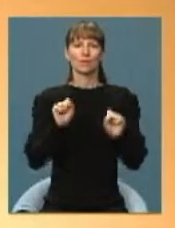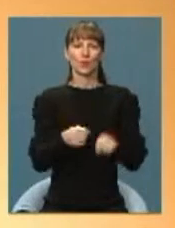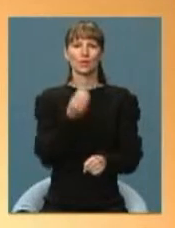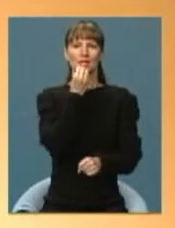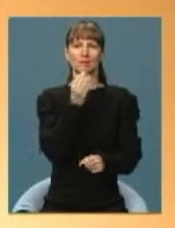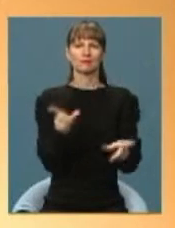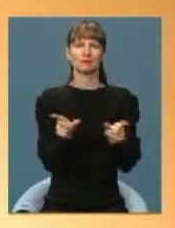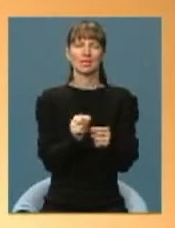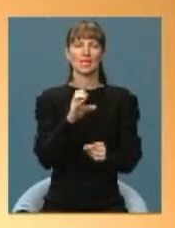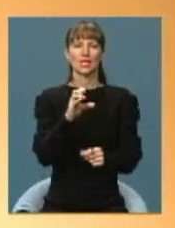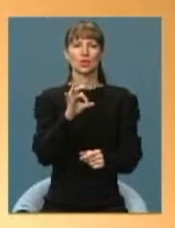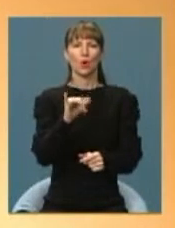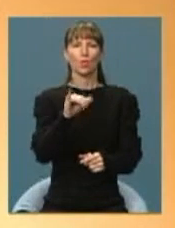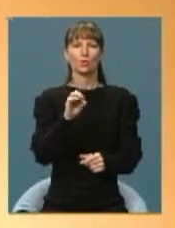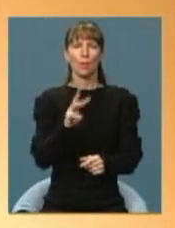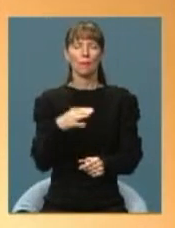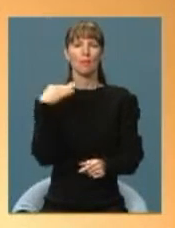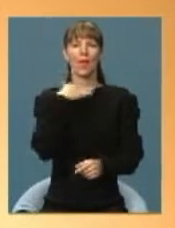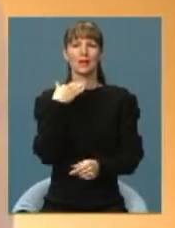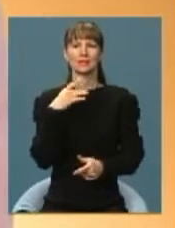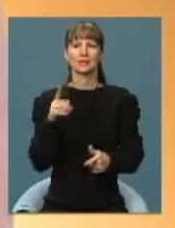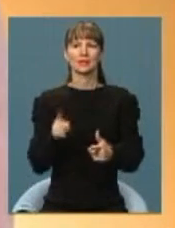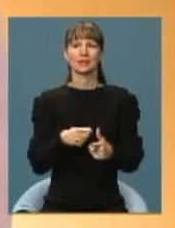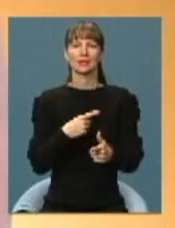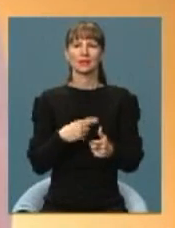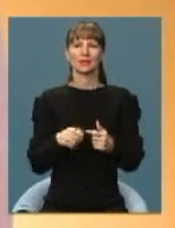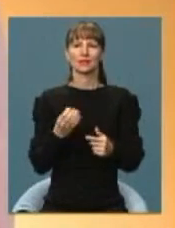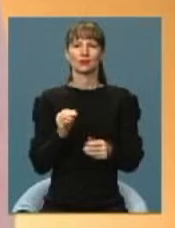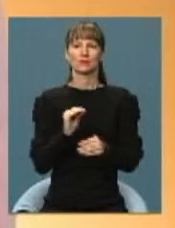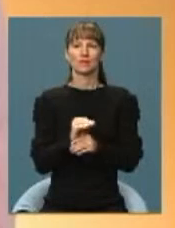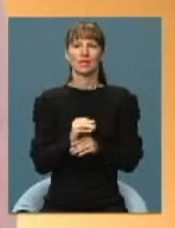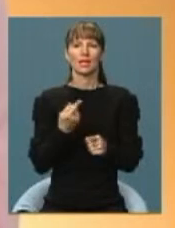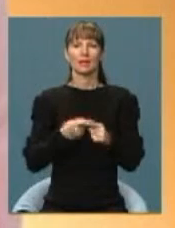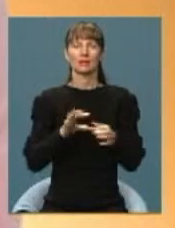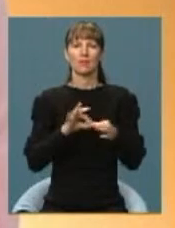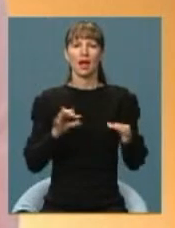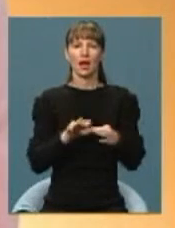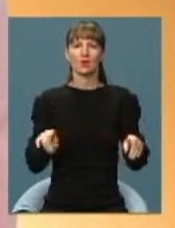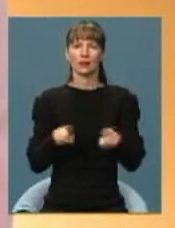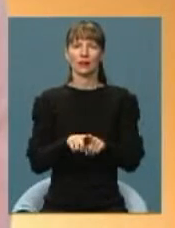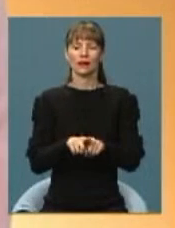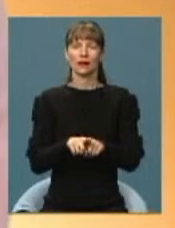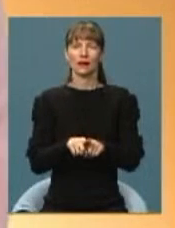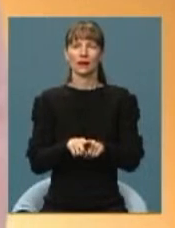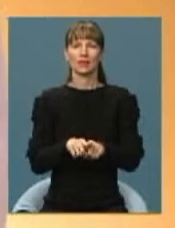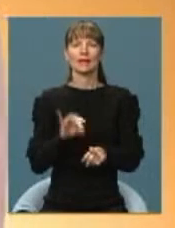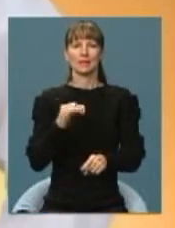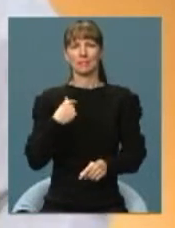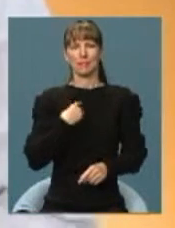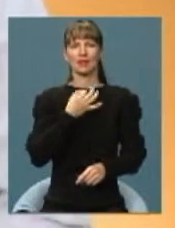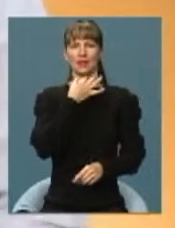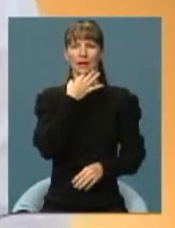з соусом, м'ясом, овощами. Спагетти – это такие макароны, и мне они